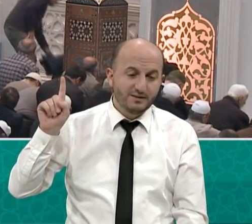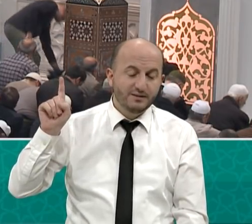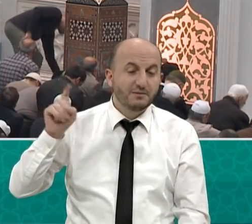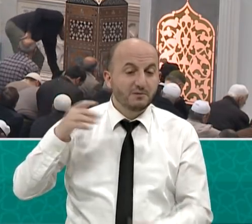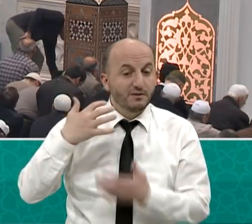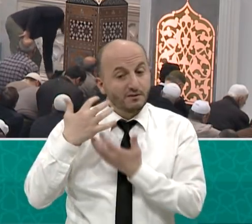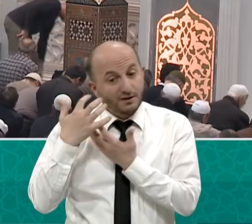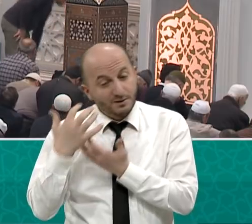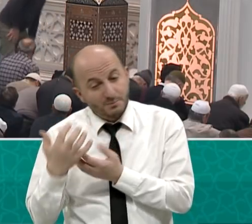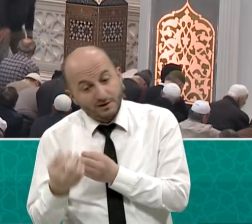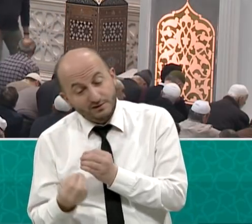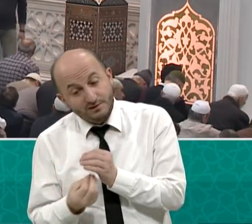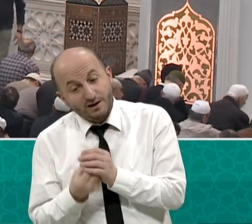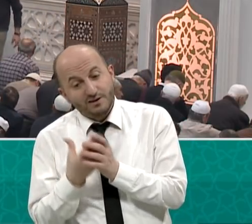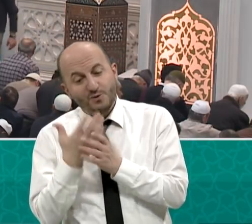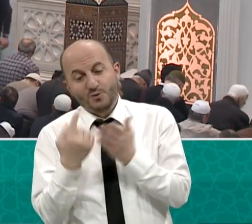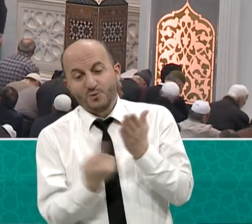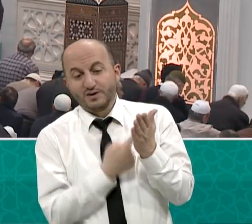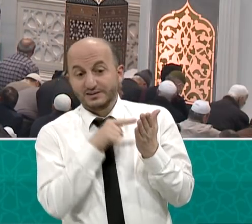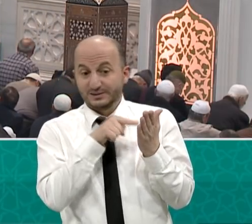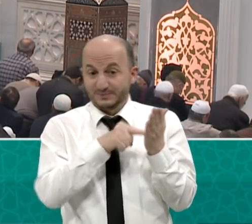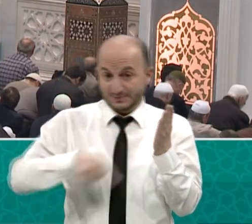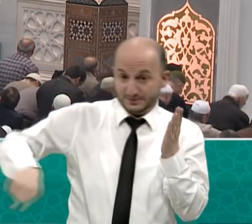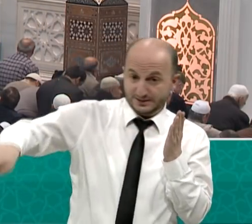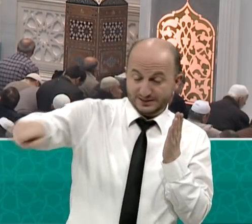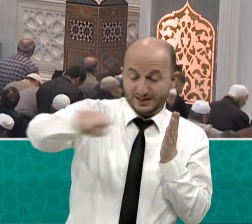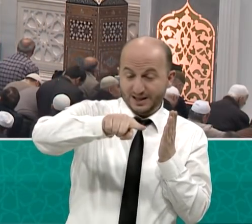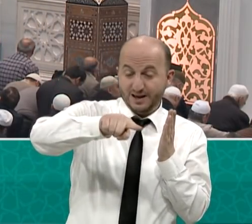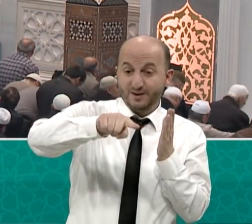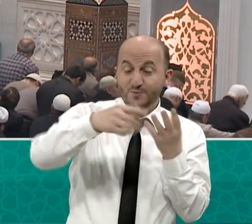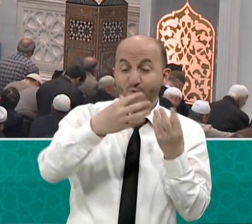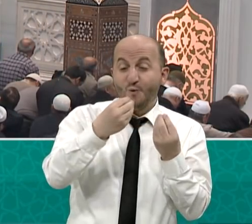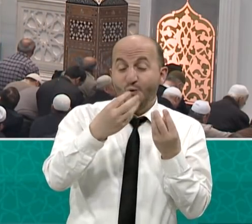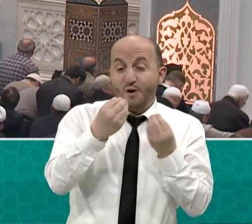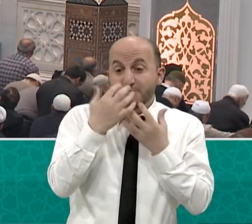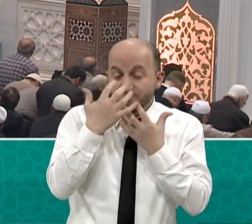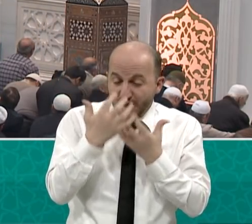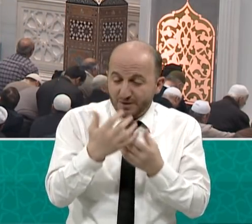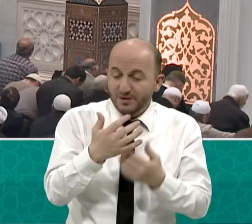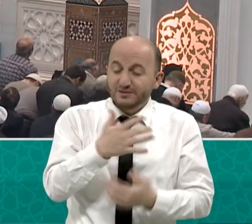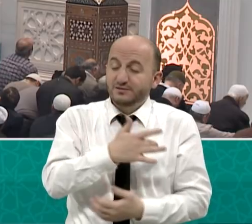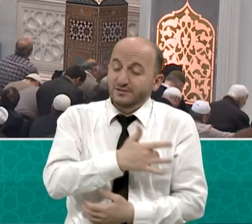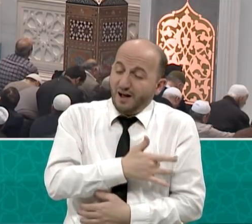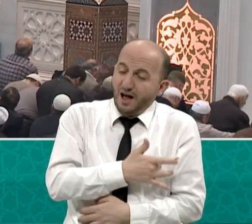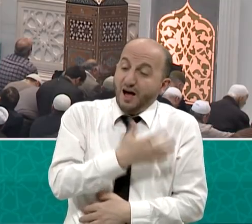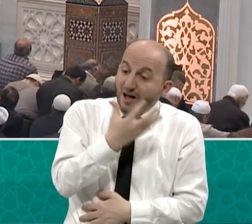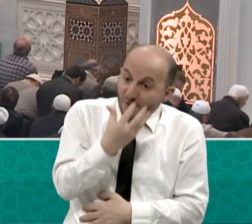rahmet kaynağı olan Kur'an-ı Kerim'inde bizlere böyle çok merhamet eden, çok acıyan